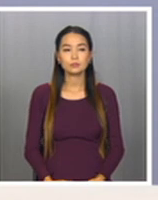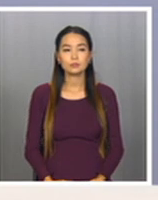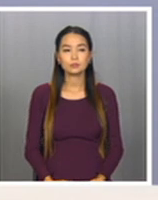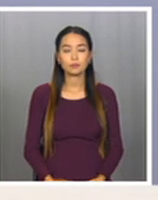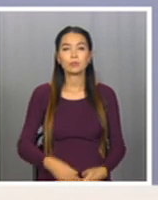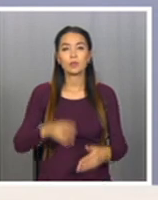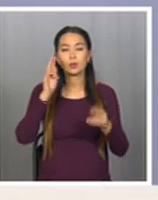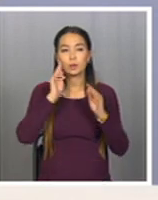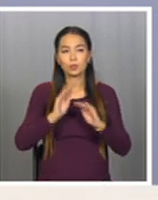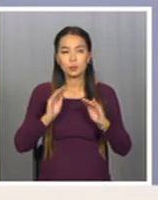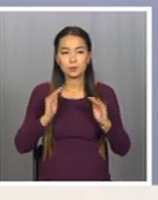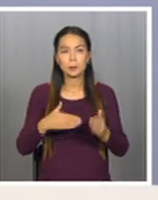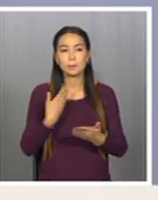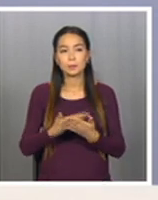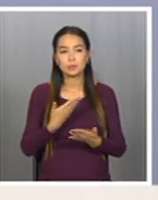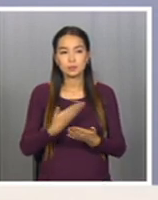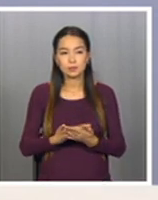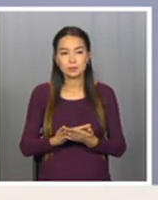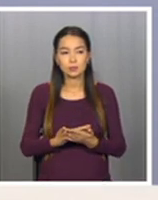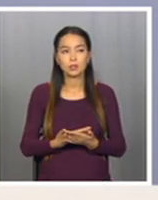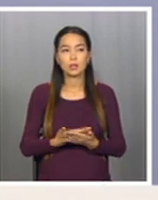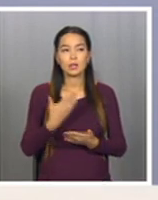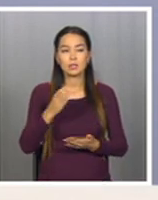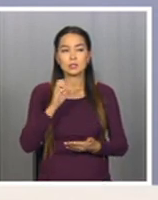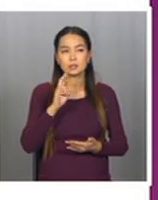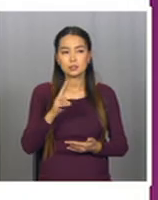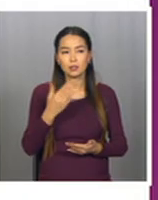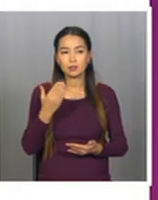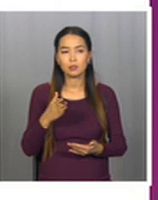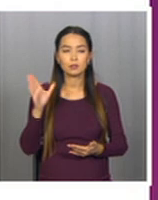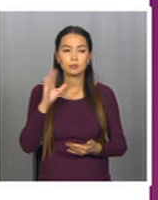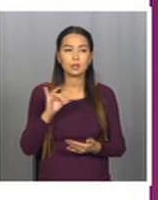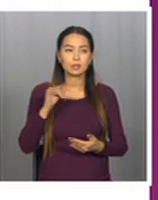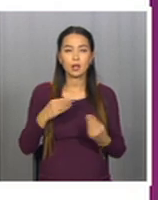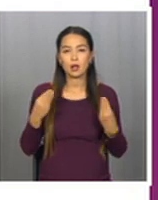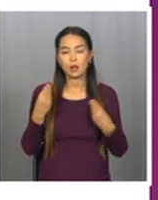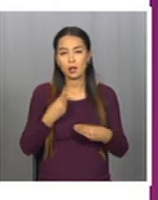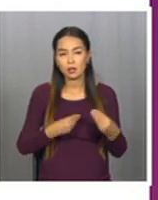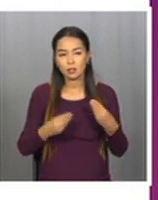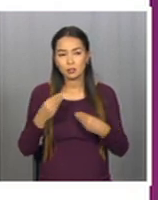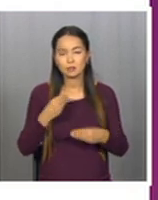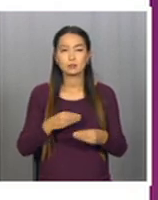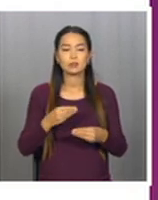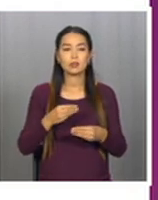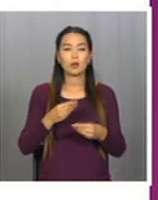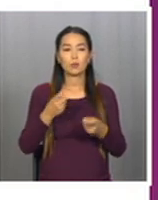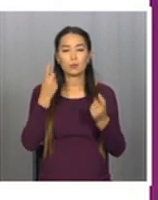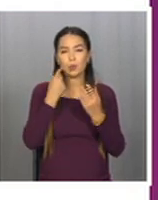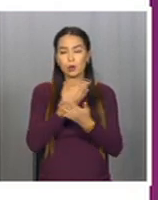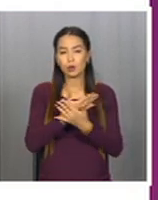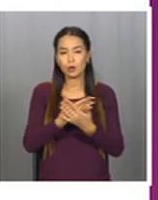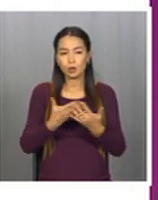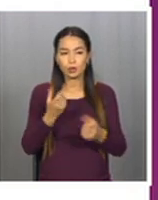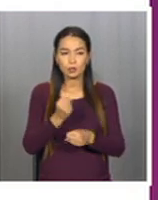Оқушылар, мысалы, сақтар аң стилі өнерімен, әшекей бұйымдардың жасау